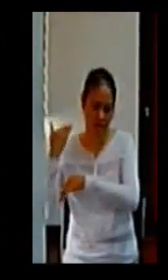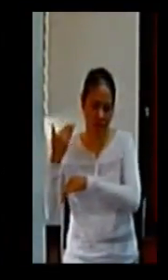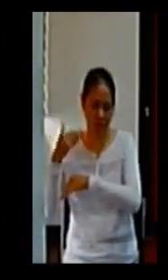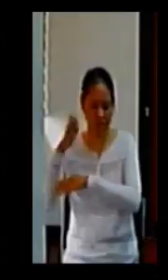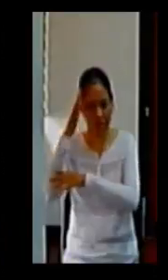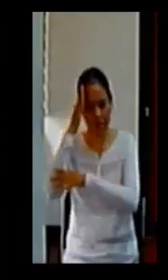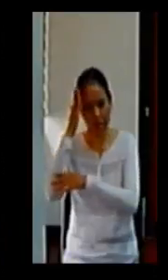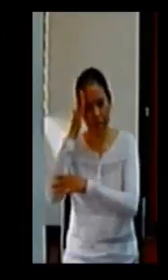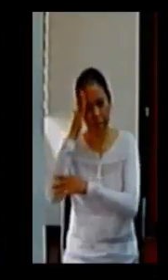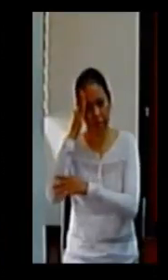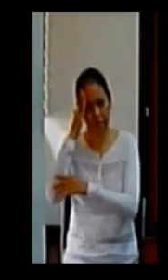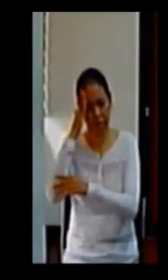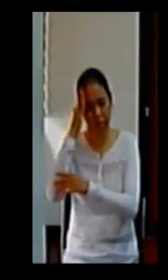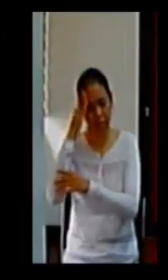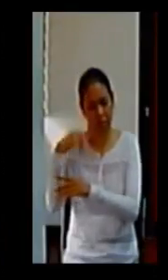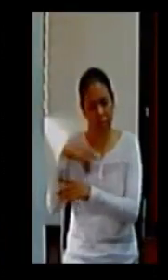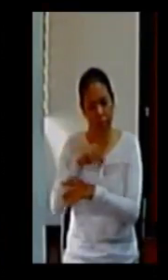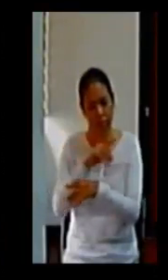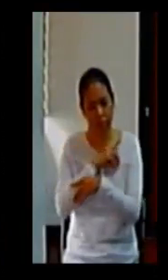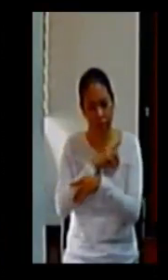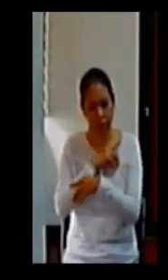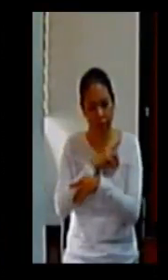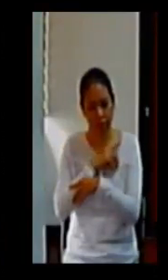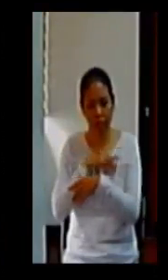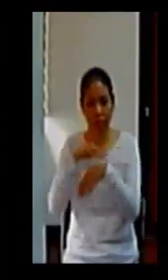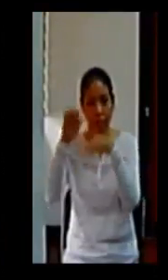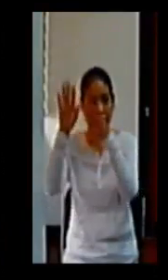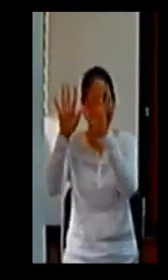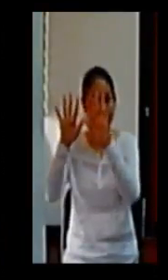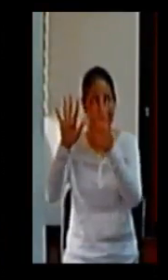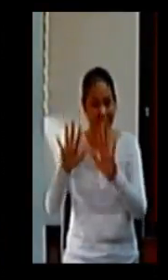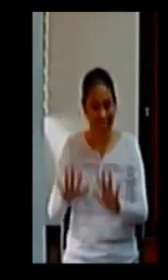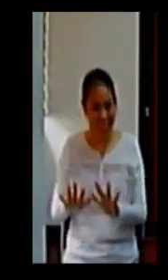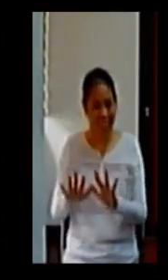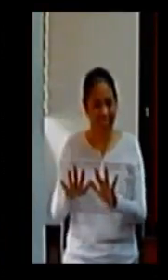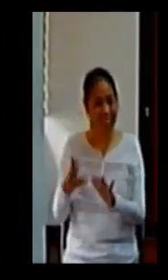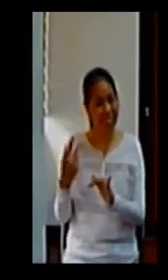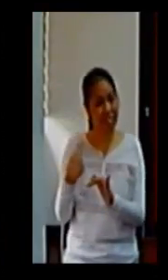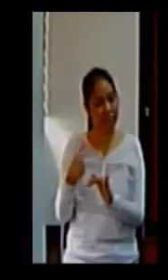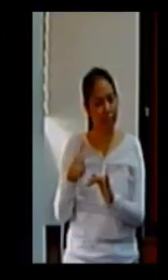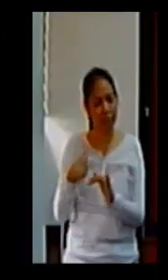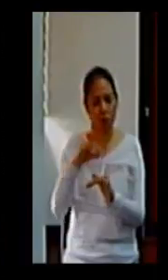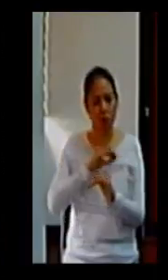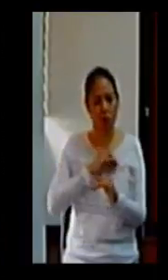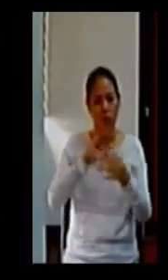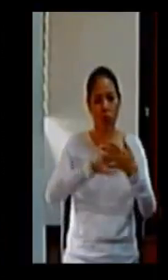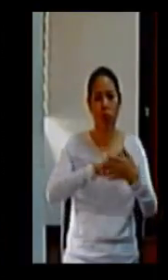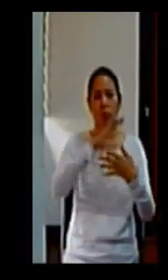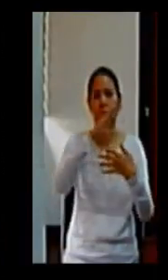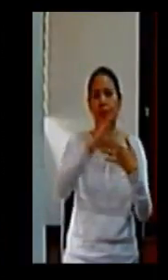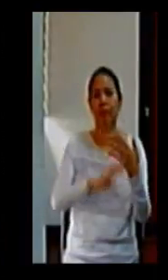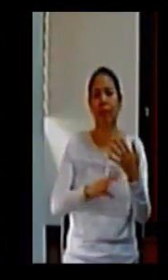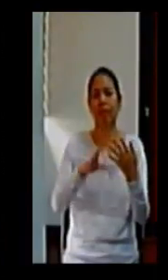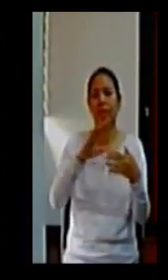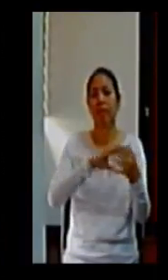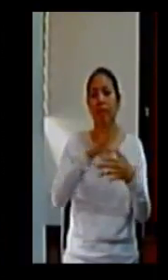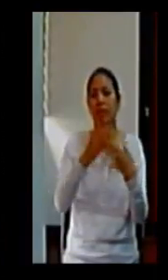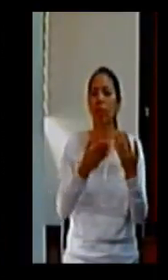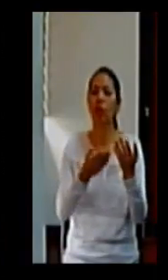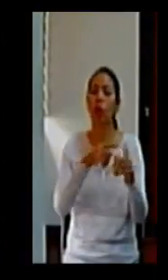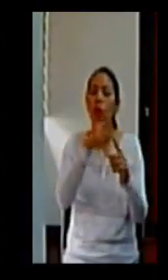namin ang ulan at may sarili kaming kalendaryo kung kailan kami magtatanim kasi